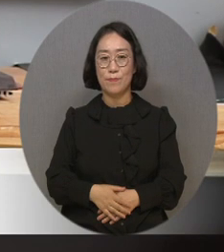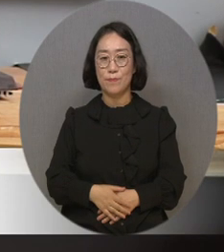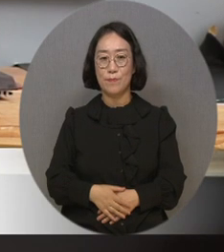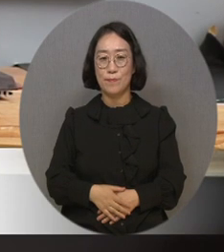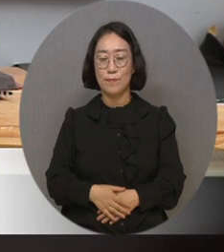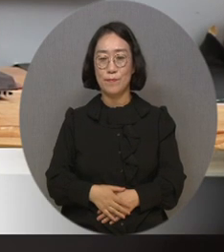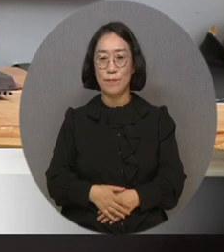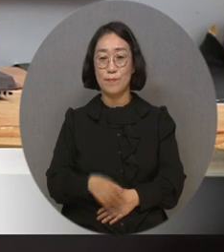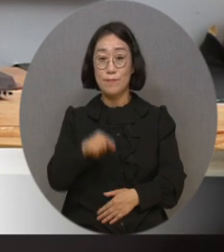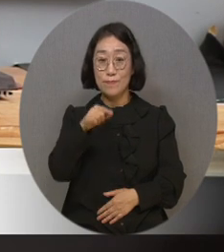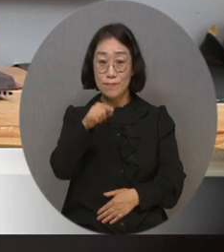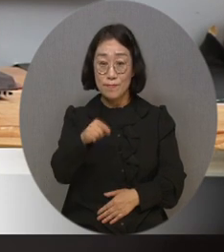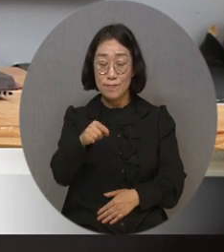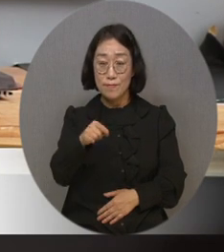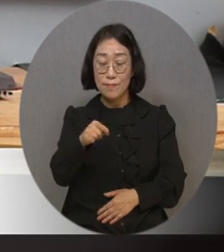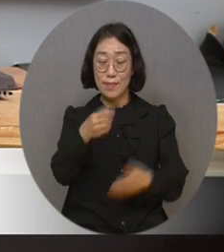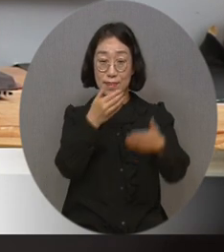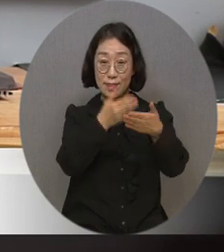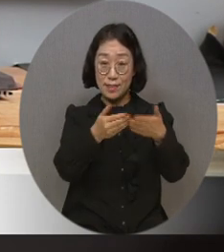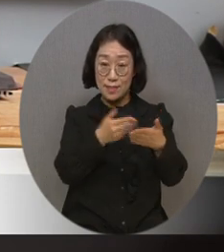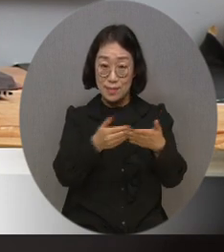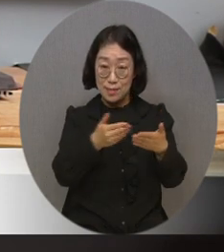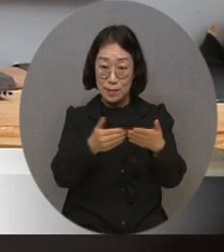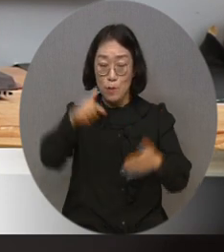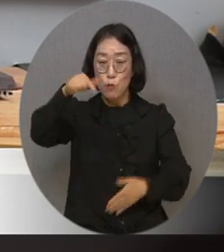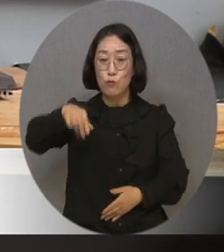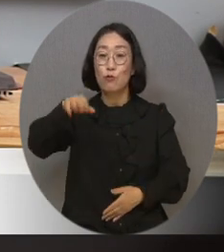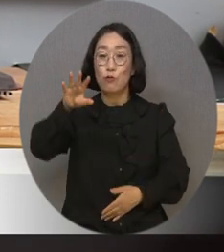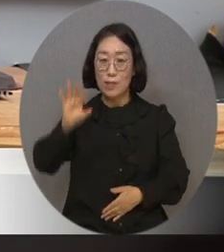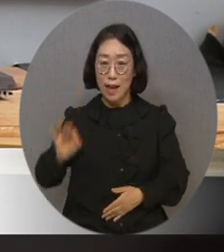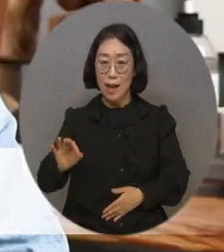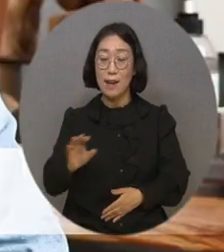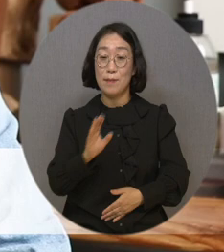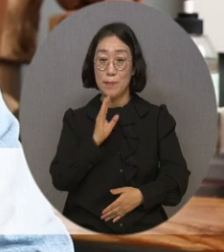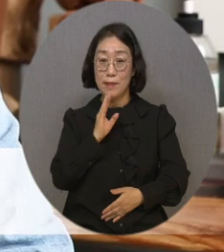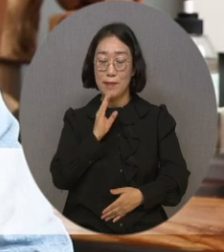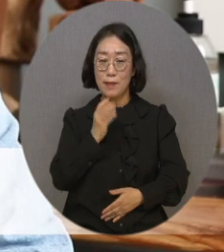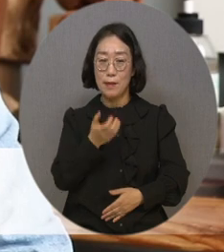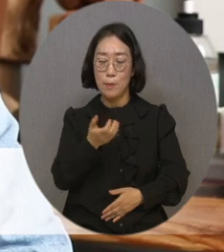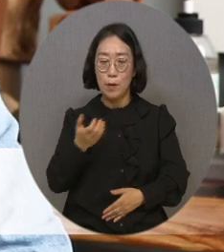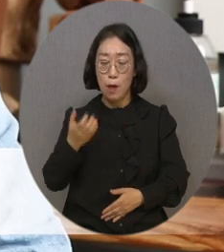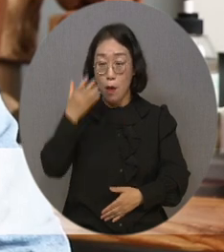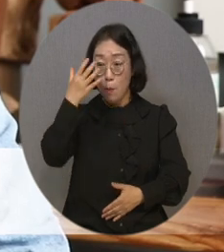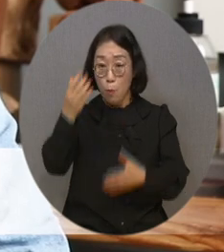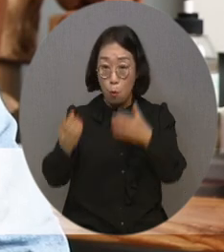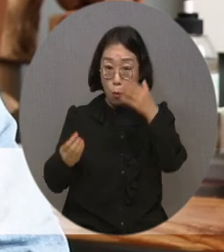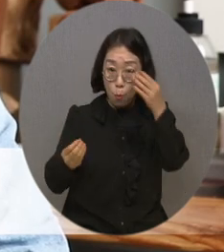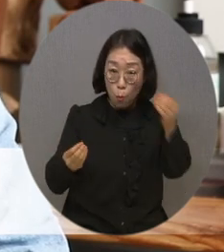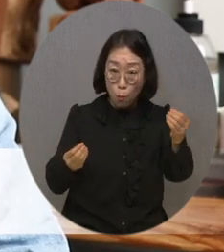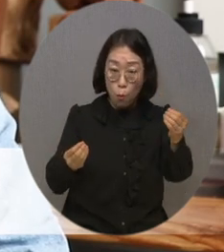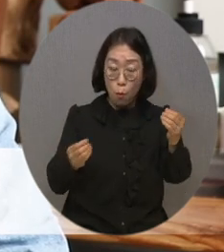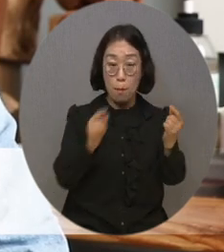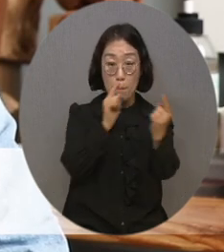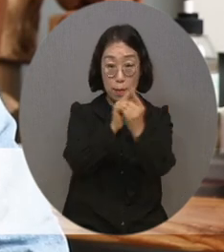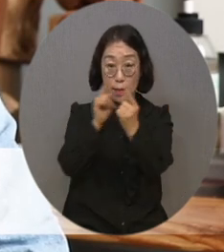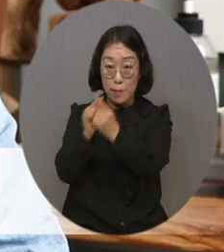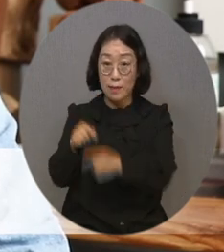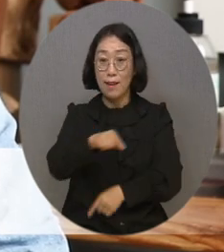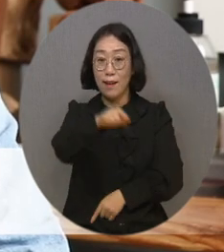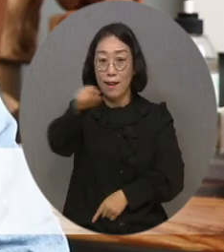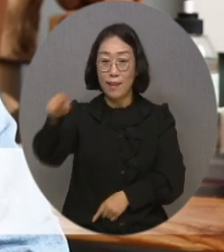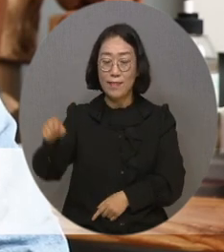그 작업 장르로 치면 구상 작업을 주로 하는데 우리 주변에서 볼 수 있는 일반